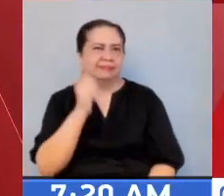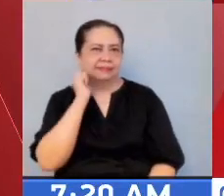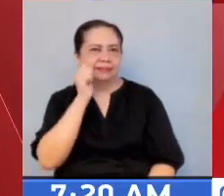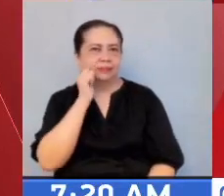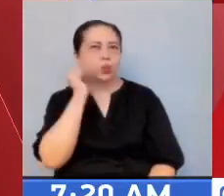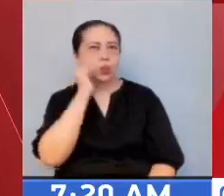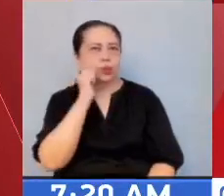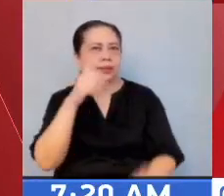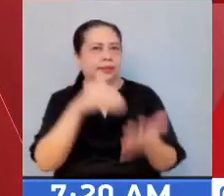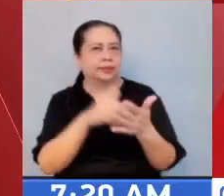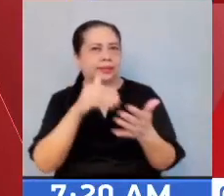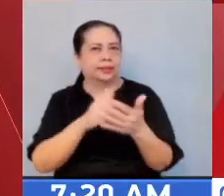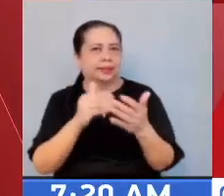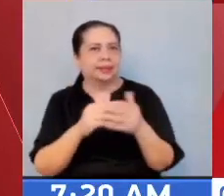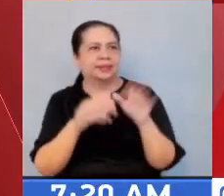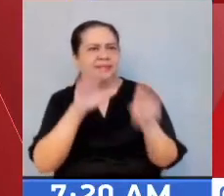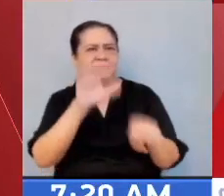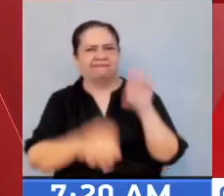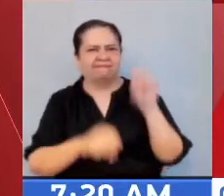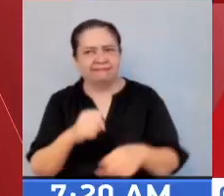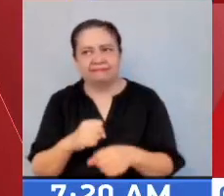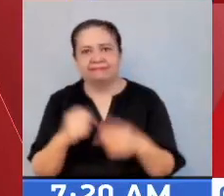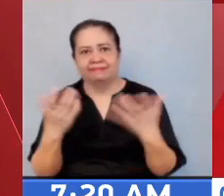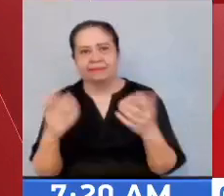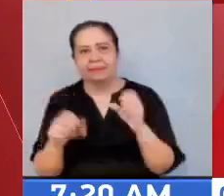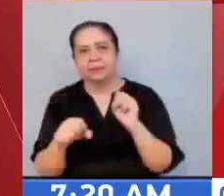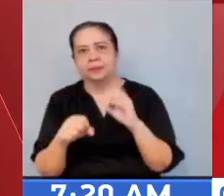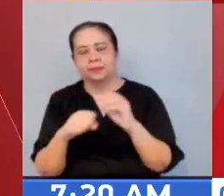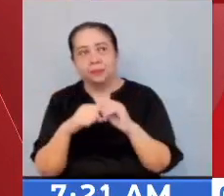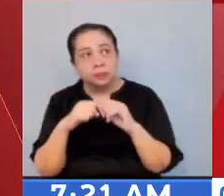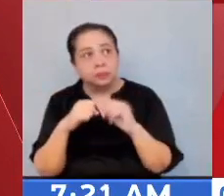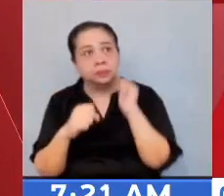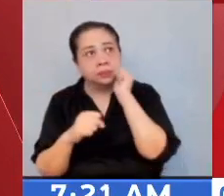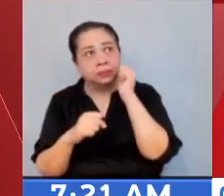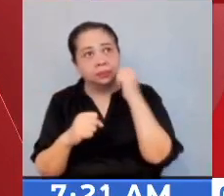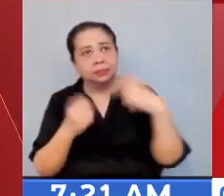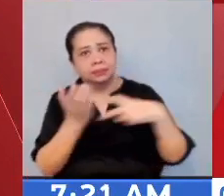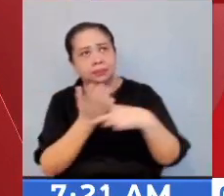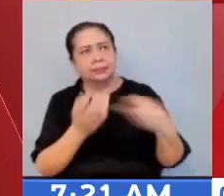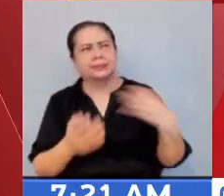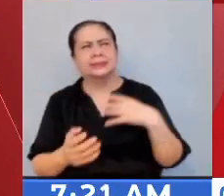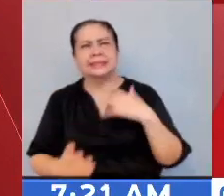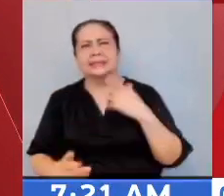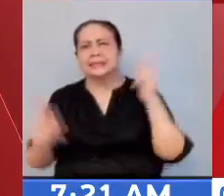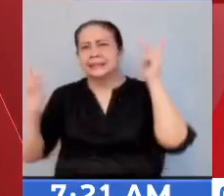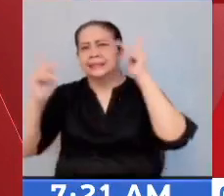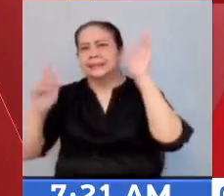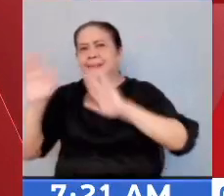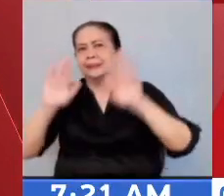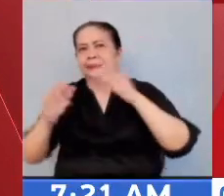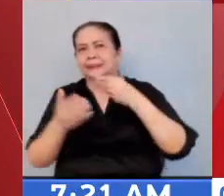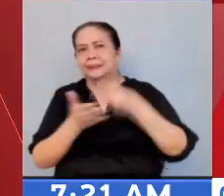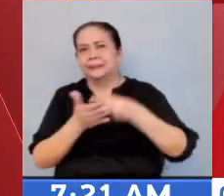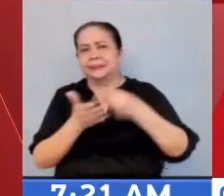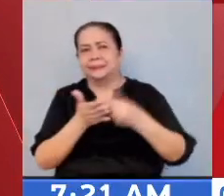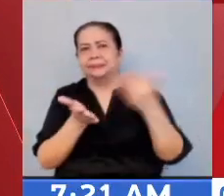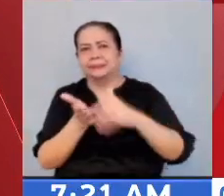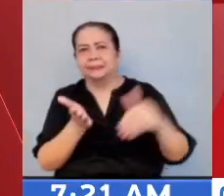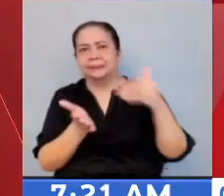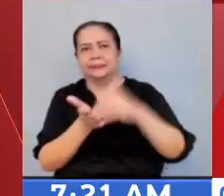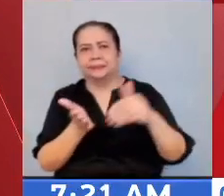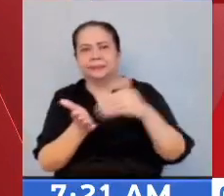operasyon dyan. Mga, para kahit papano, di ba, pagka lagi ka natitikitan, medyo masakit din sa bulsa yon, mapaulit-ulit kang titikitan, di ba? Saka